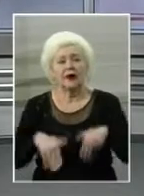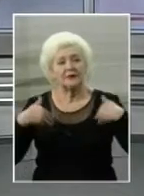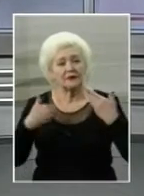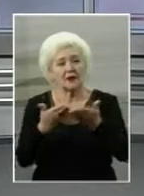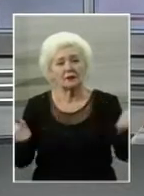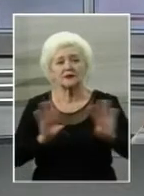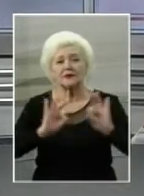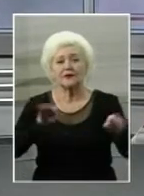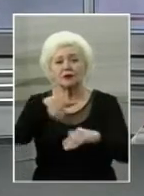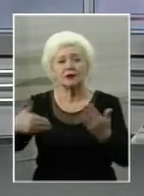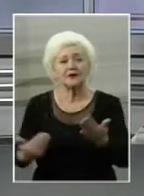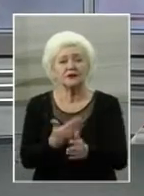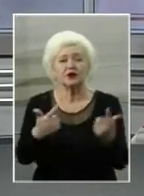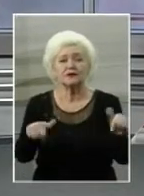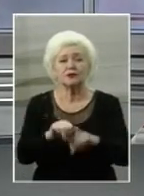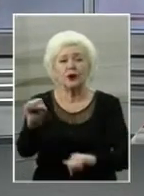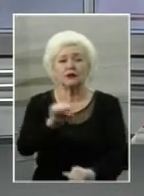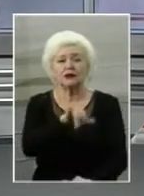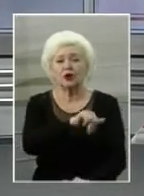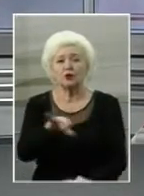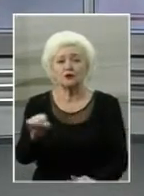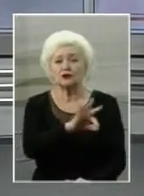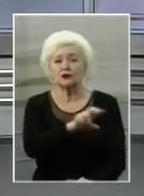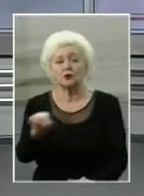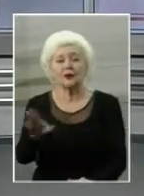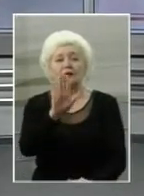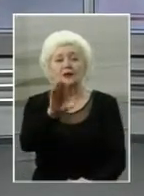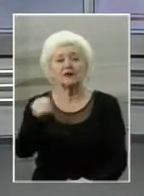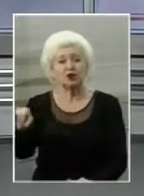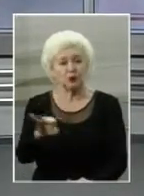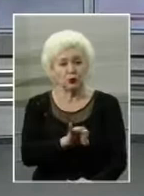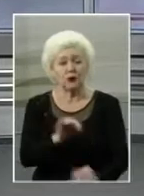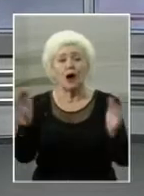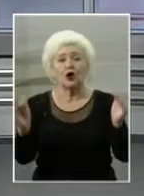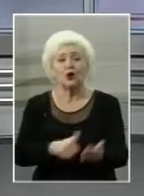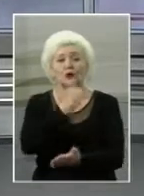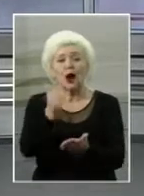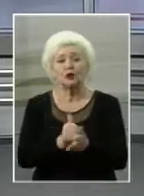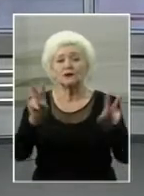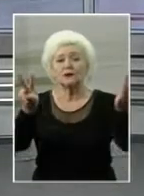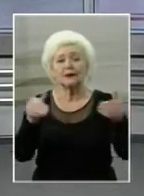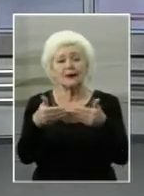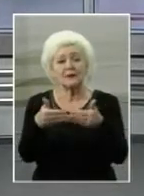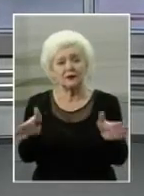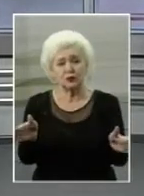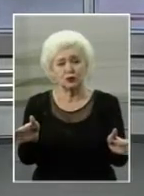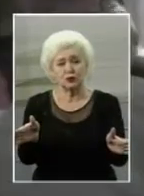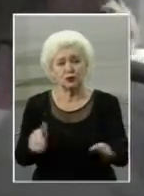Вітаю вас в ефірі «Таврійські новини» в студії Андрій Усов. Сурдопереклад Валентини Туніної. Коротко основні теми випуску.